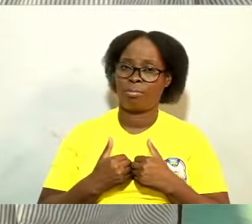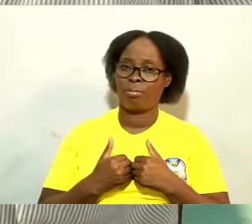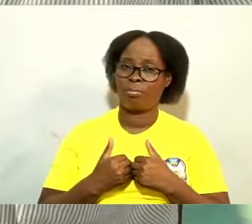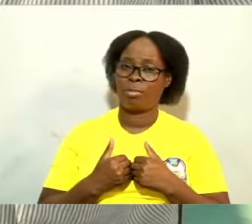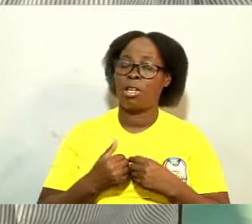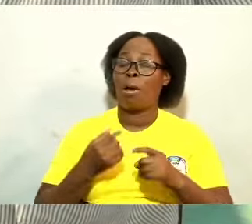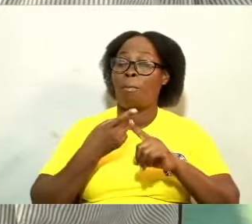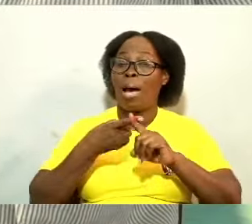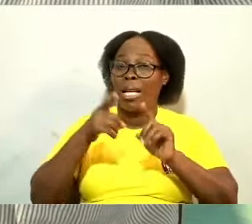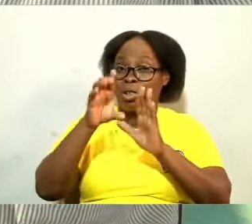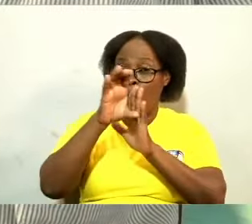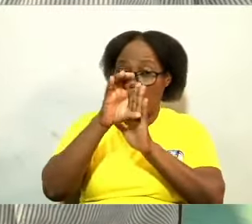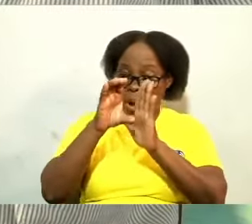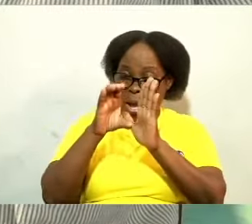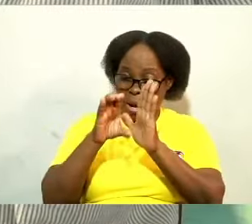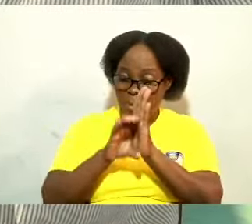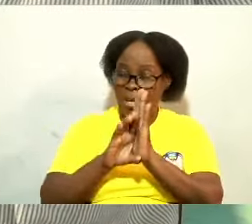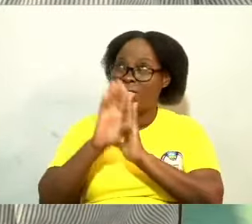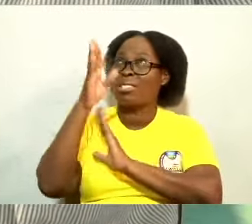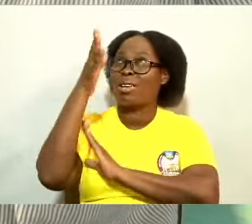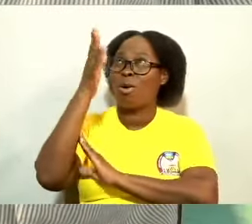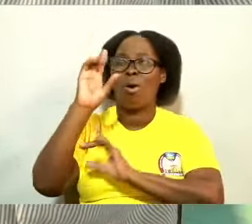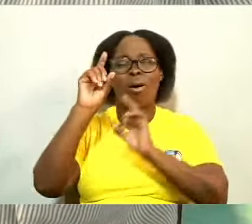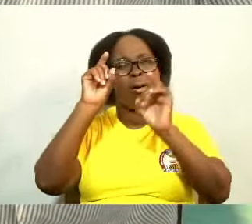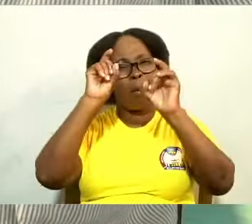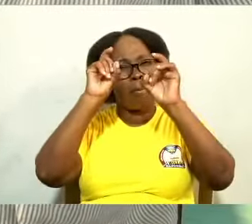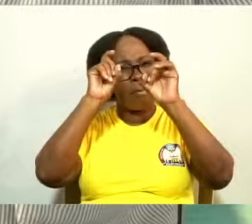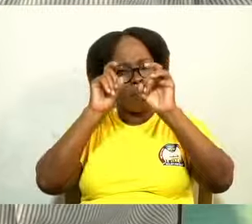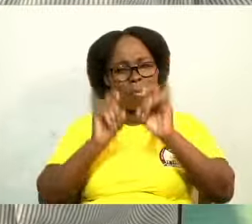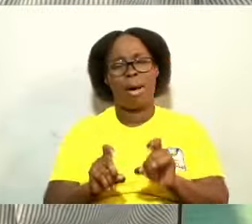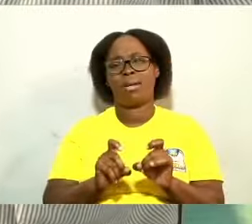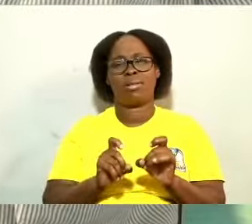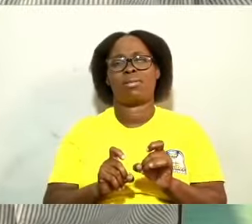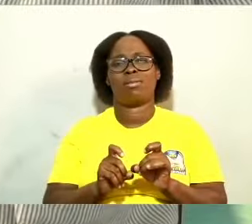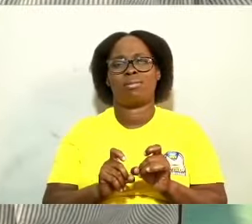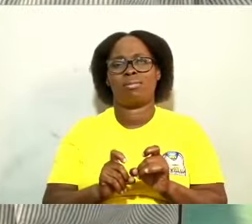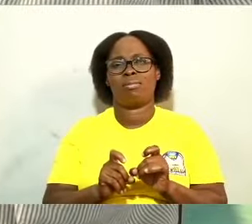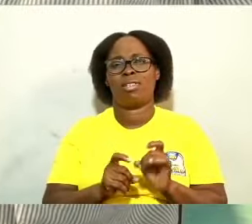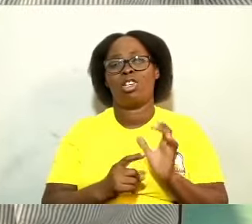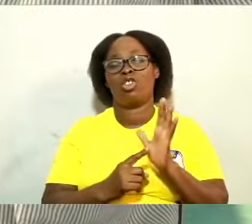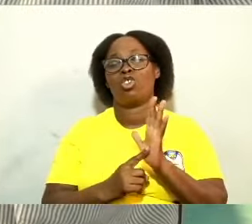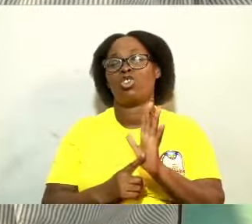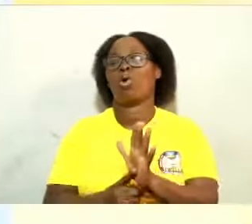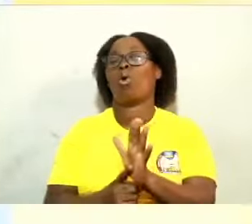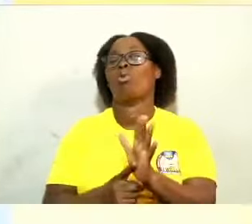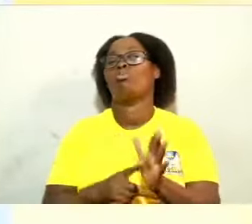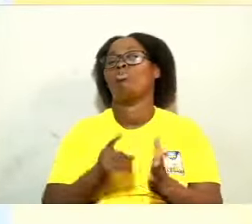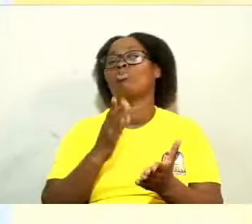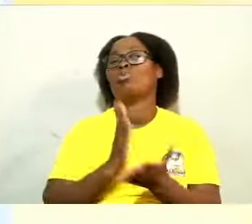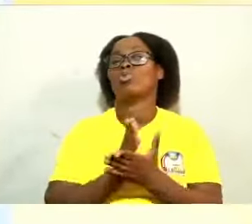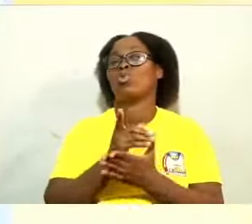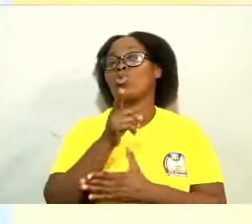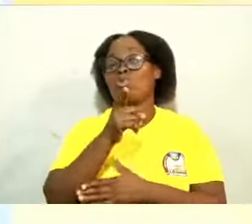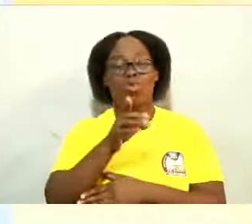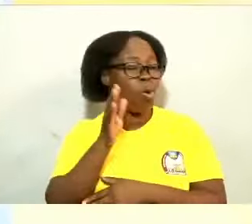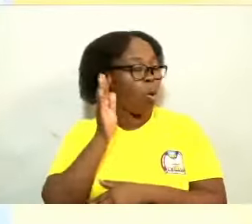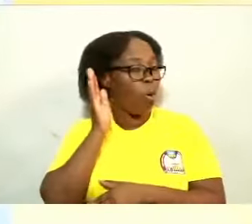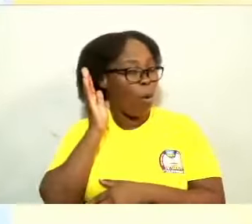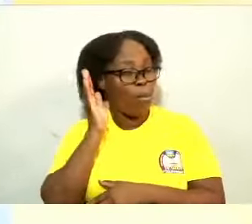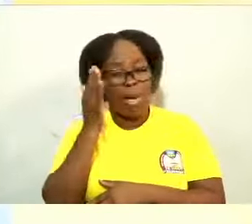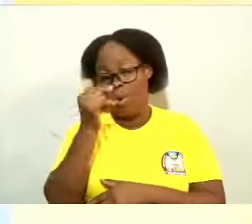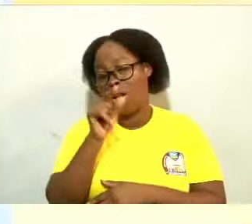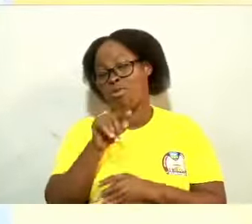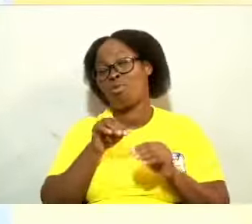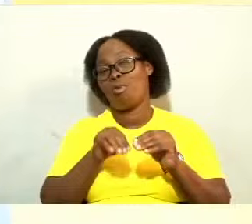lakini amri ndiyo kipimo cha kwamba una wokovu tayari. Maana wewe ni mtii wa